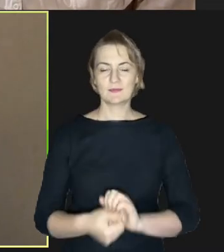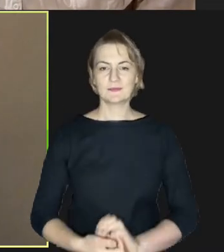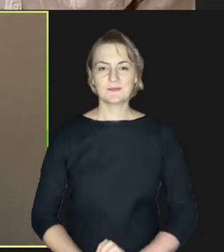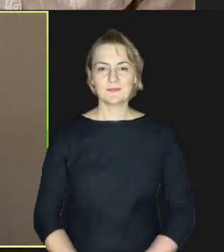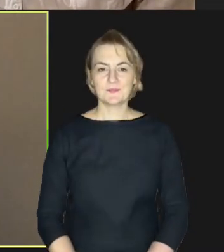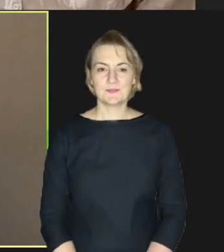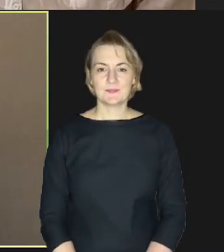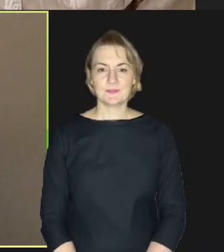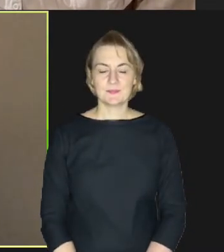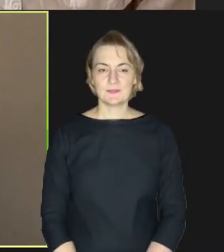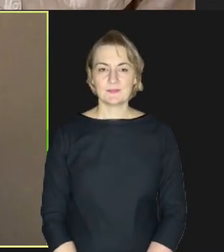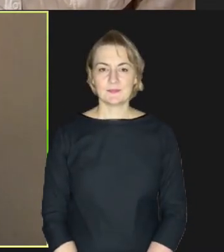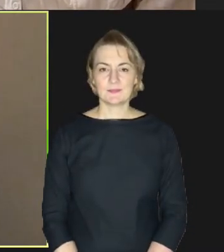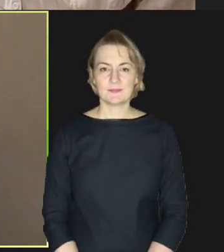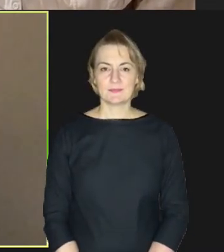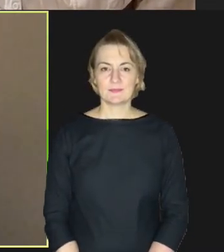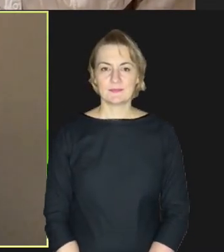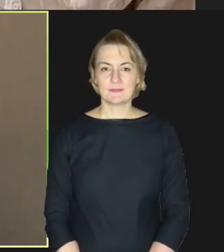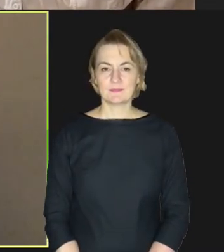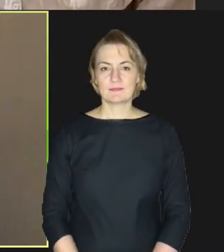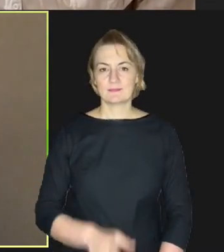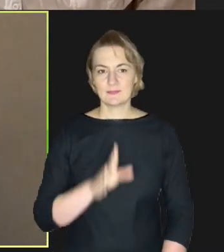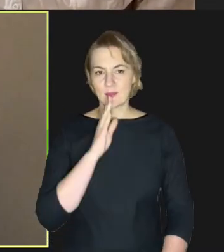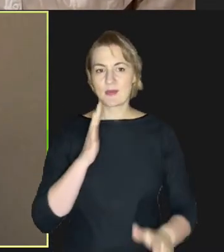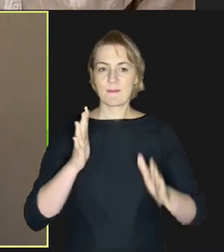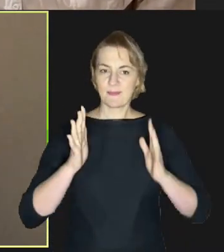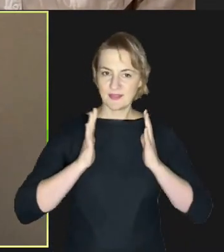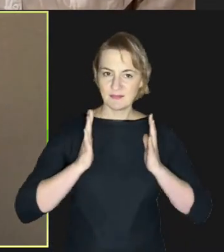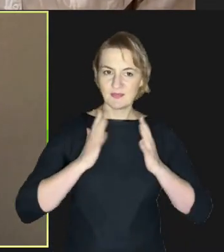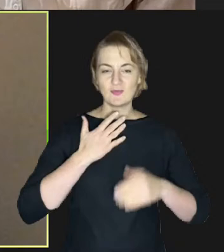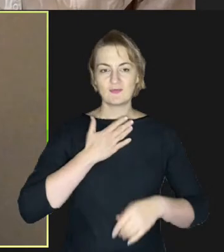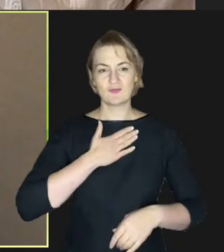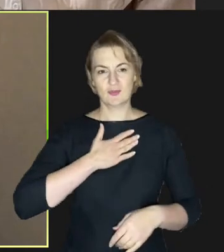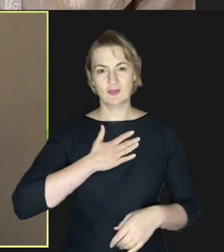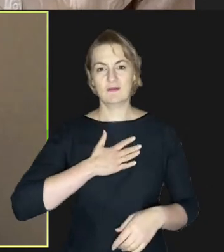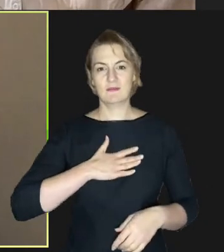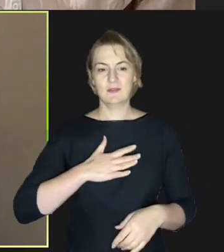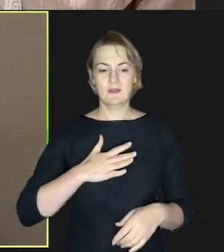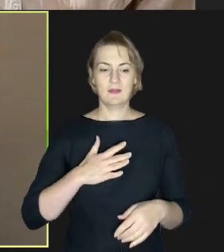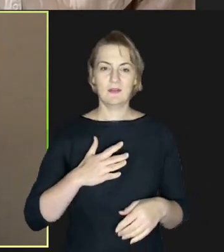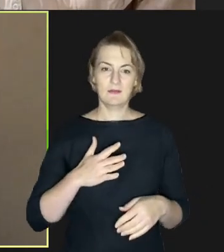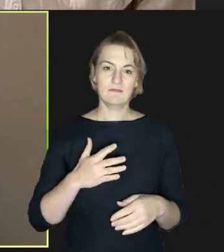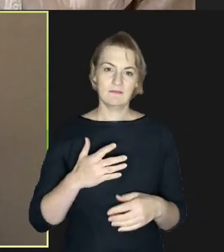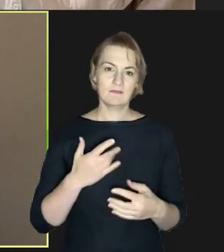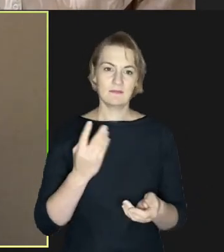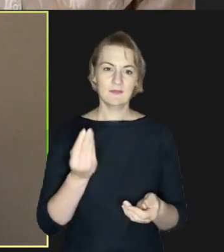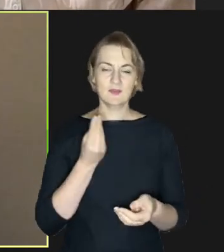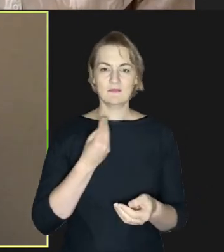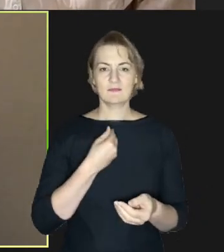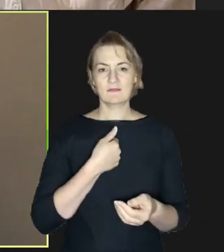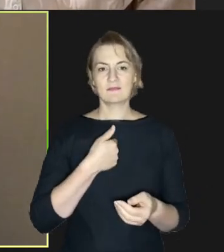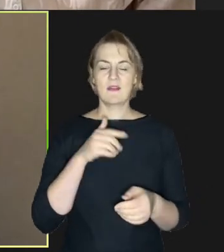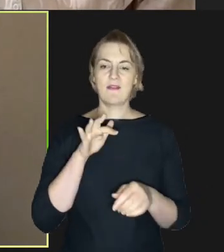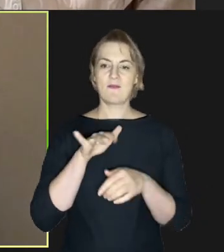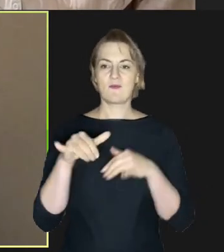Żeby było bezpiecznie, żeby było przyjemnie i żeby jeszcze było tak, prawda, mieć taką